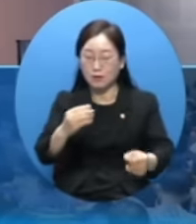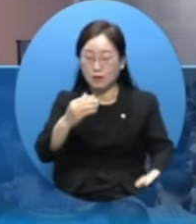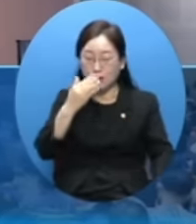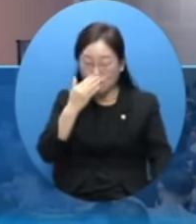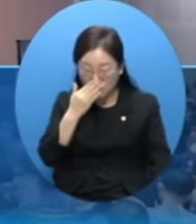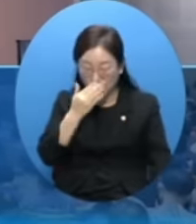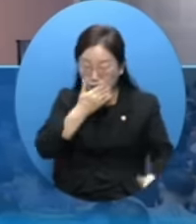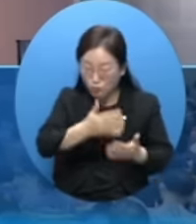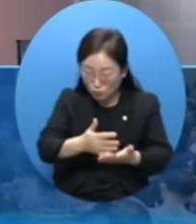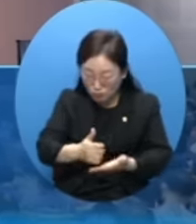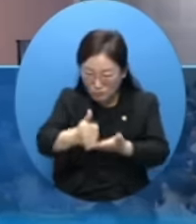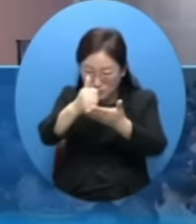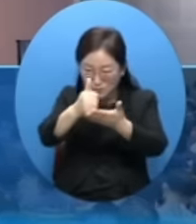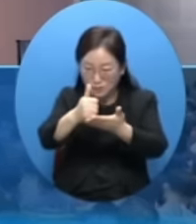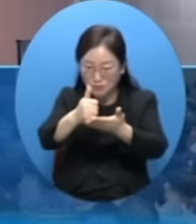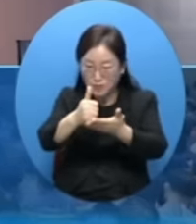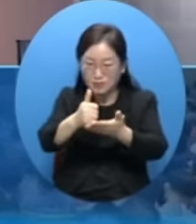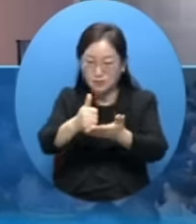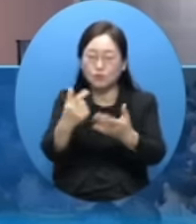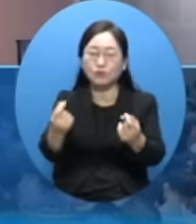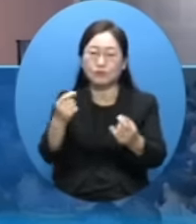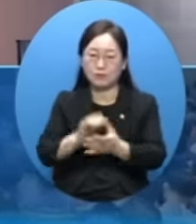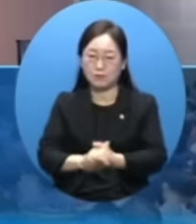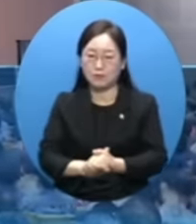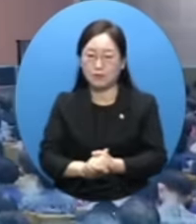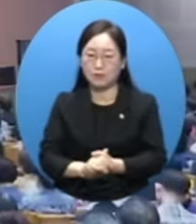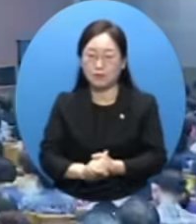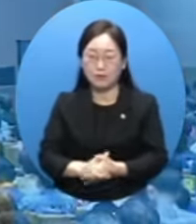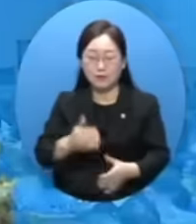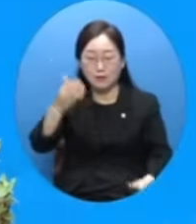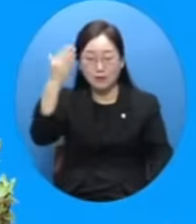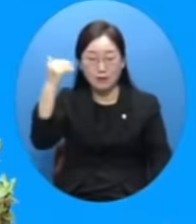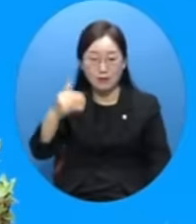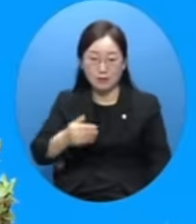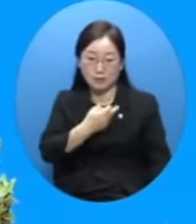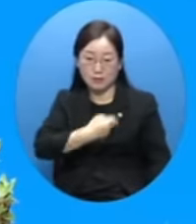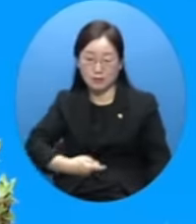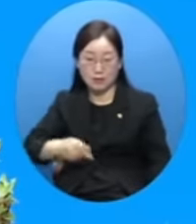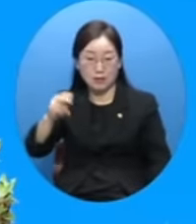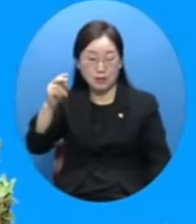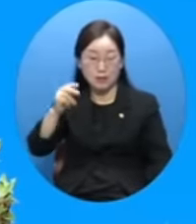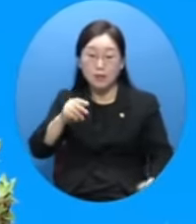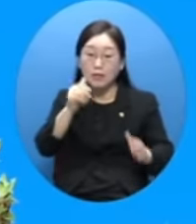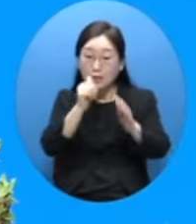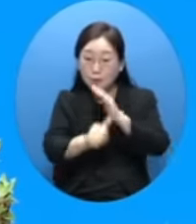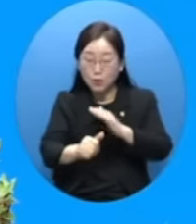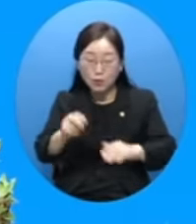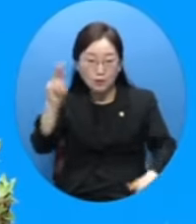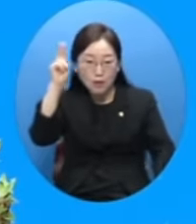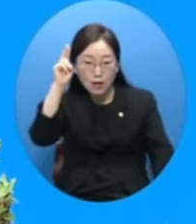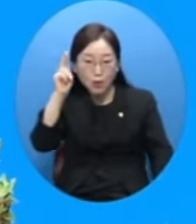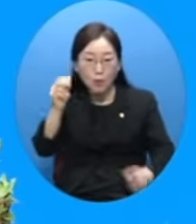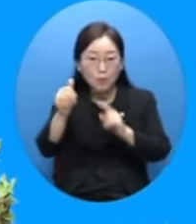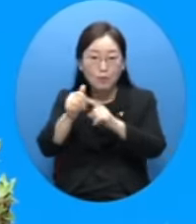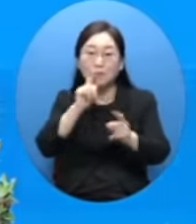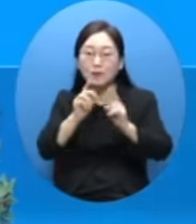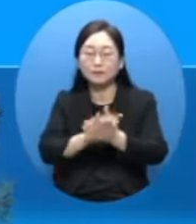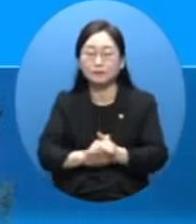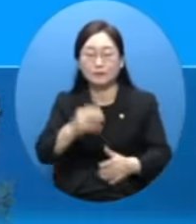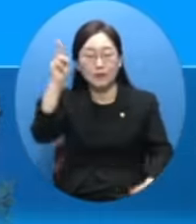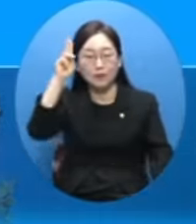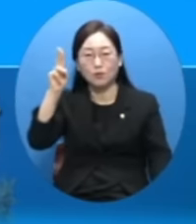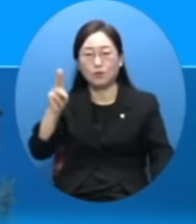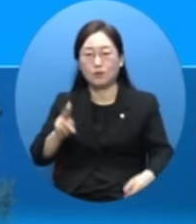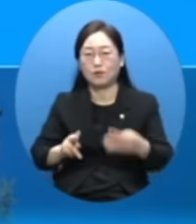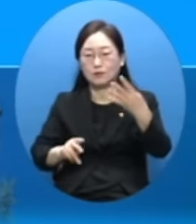존귀의 길잡이니라. 예루살렘교회 주도했던 야고보가 성도들에게, 특별히 교회 리더들에게 이와 같이 권면합니다. 야고보 4장